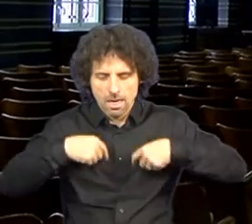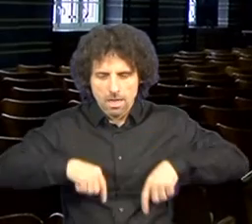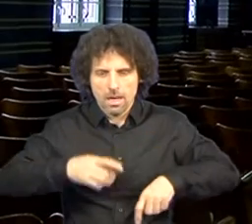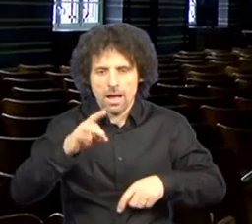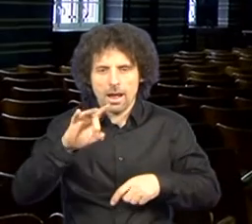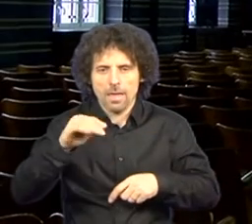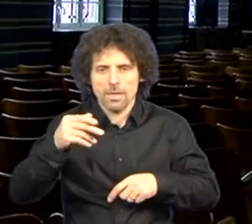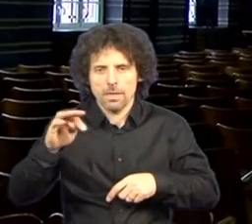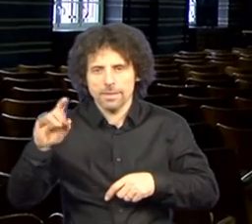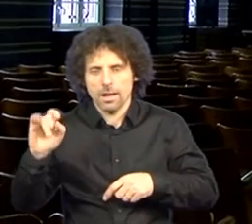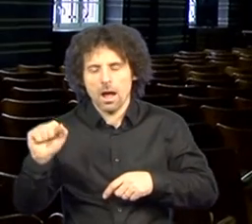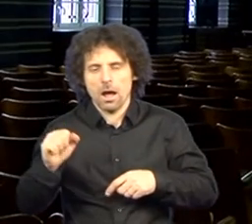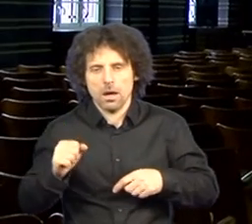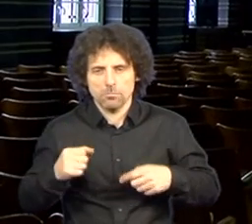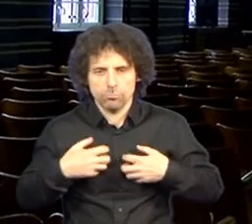interesuje biologią